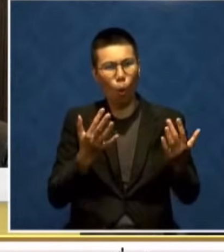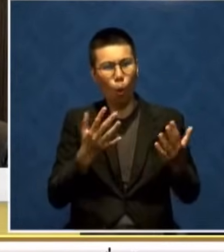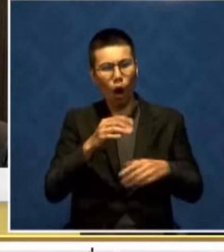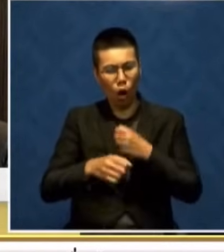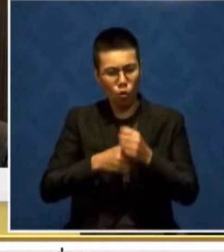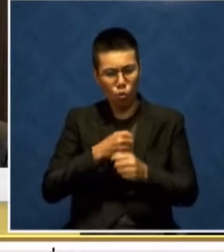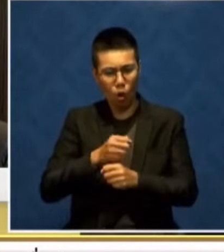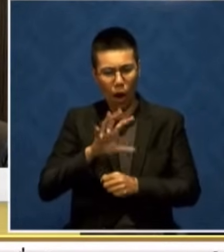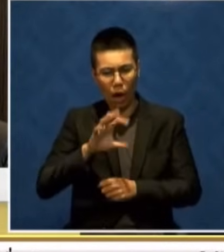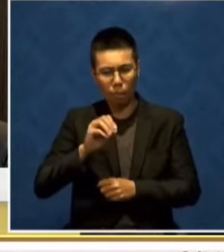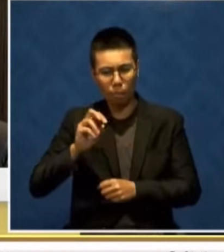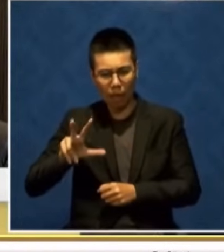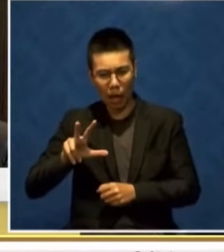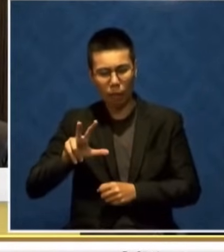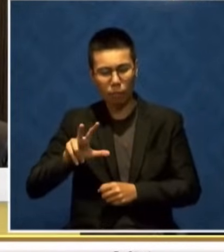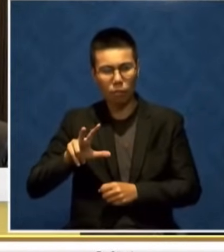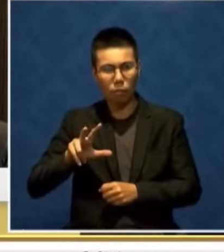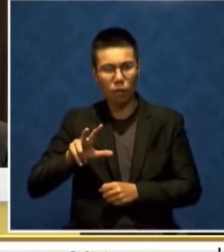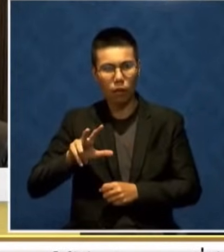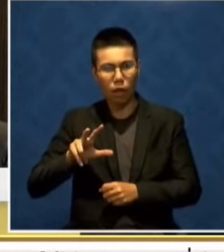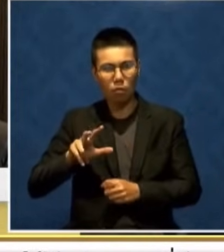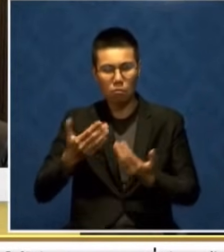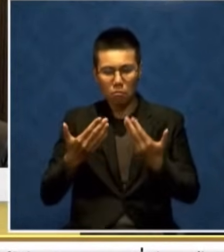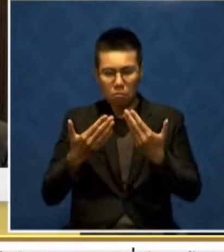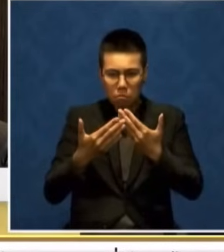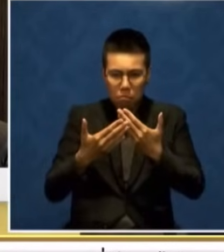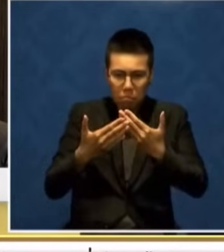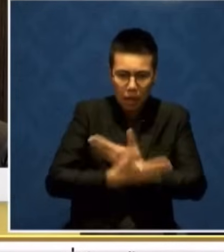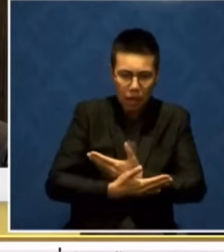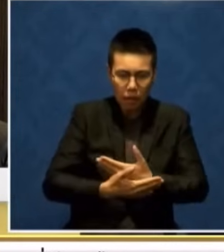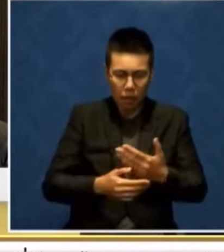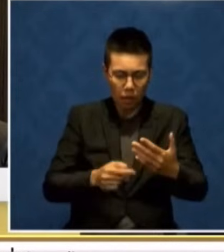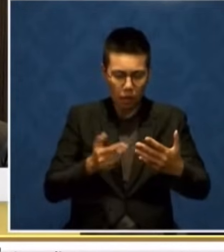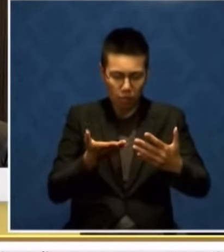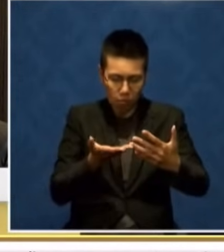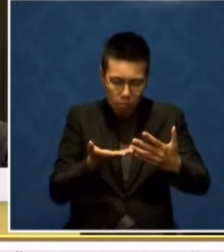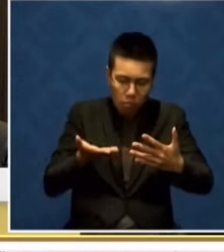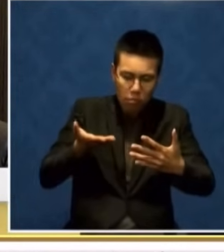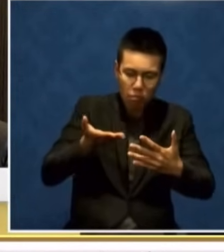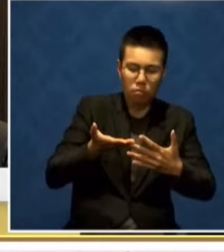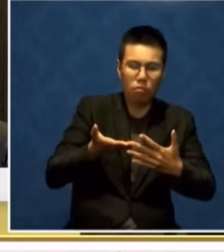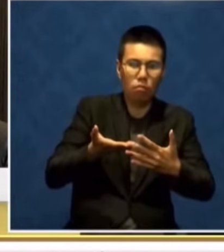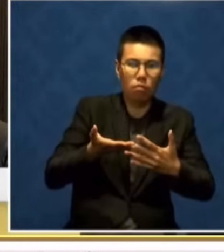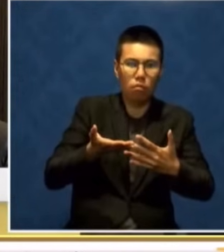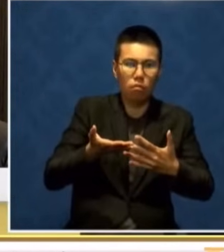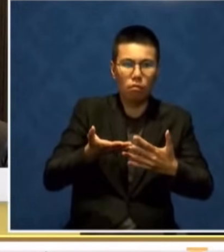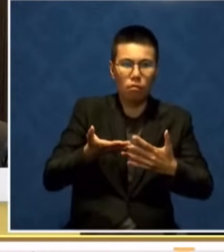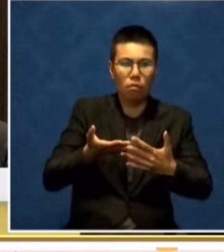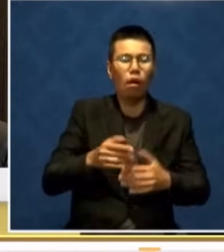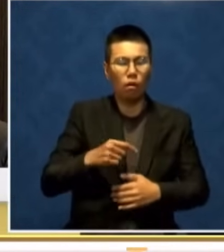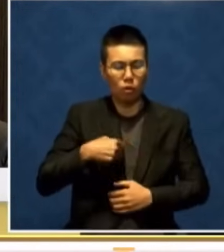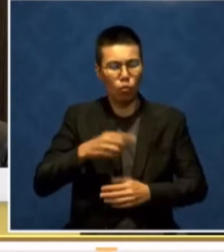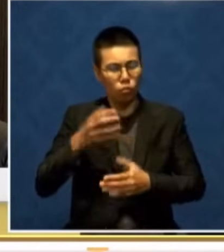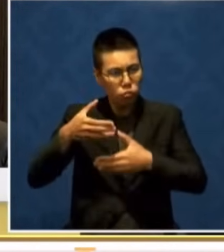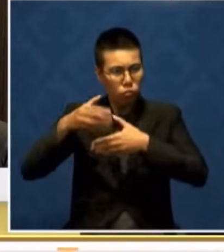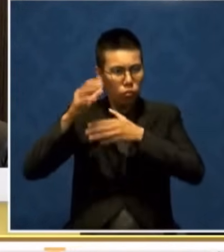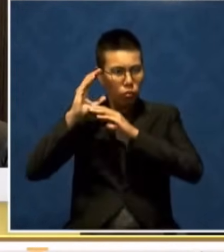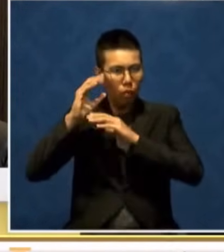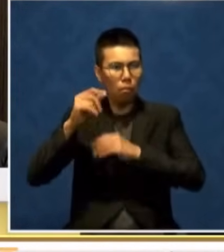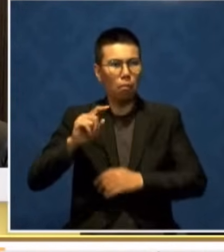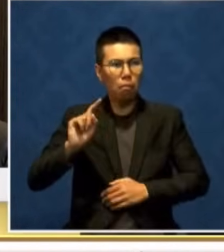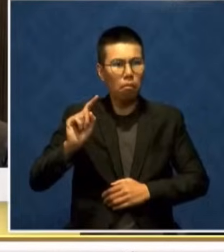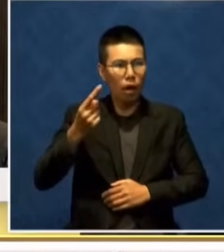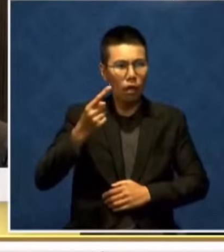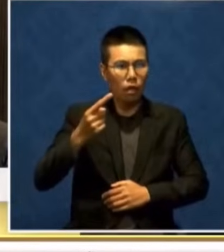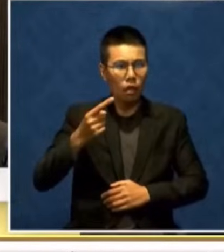53ถึงจะขึ้นเป็นสัญญาบัตรได้เราต้องกลับมาทบทวนเรื่อง careใหม่การเติบ